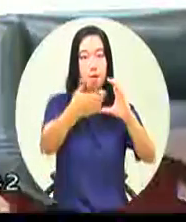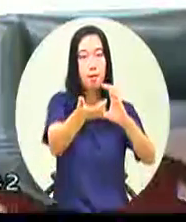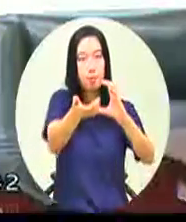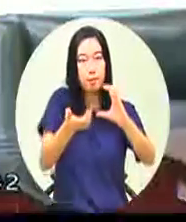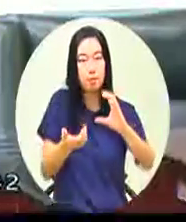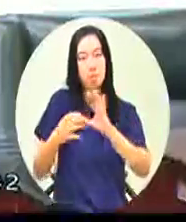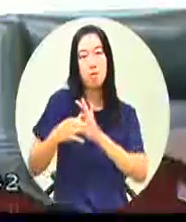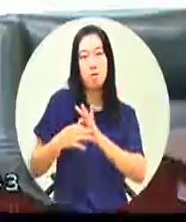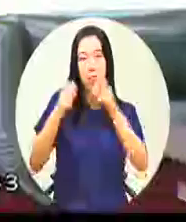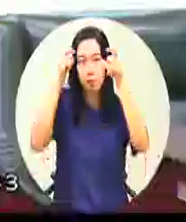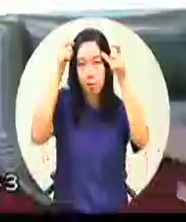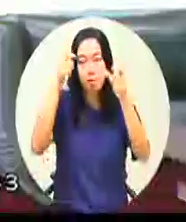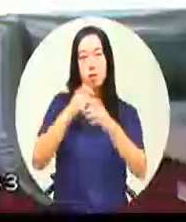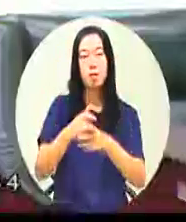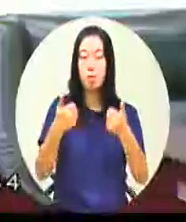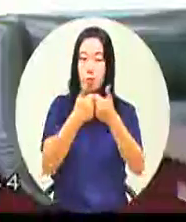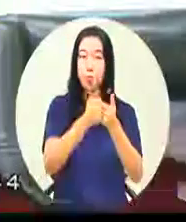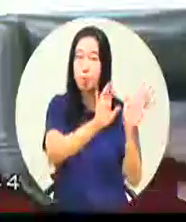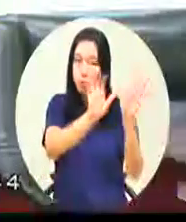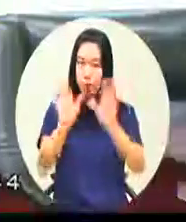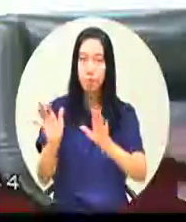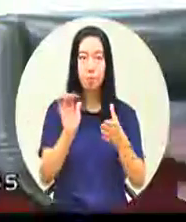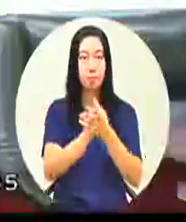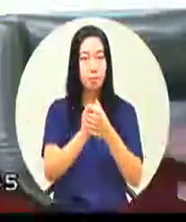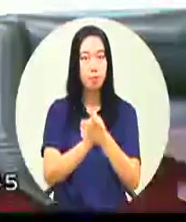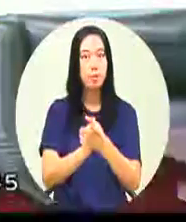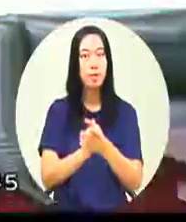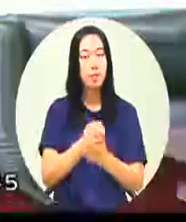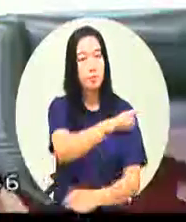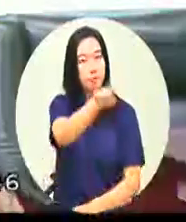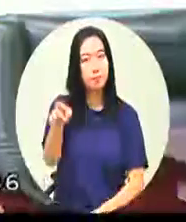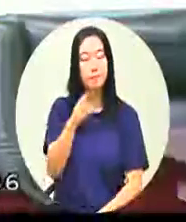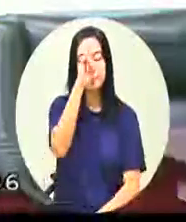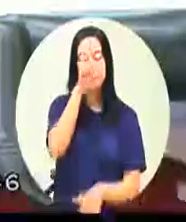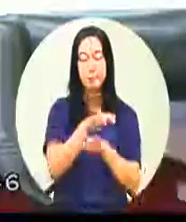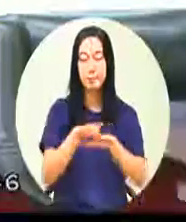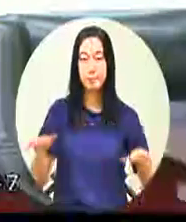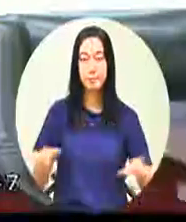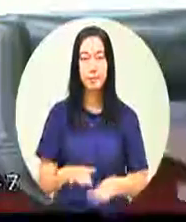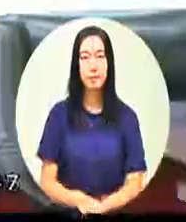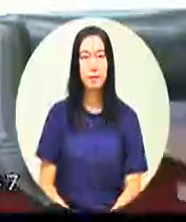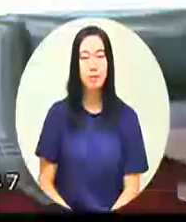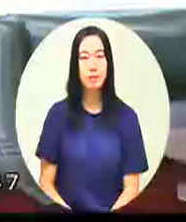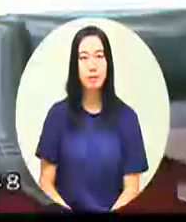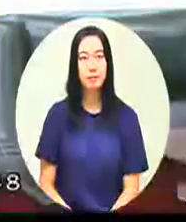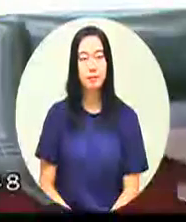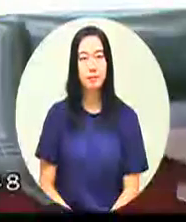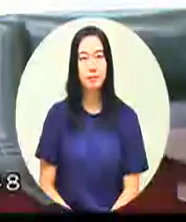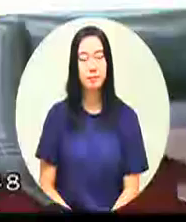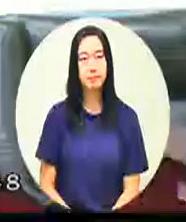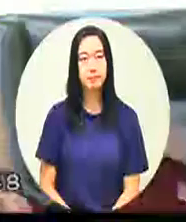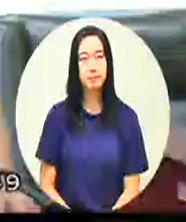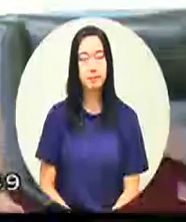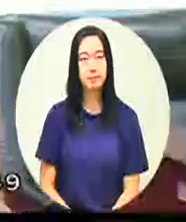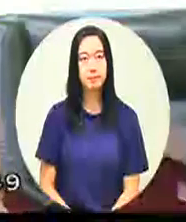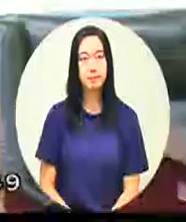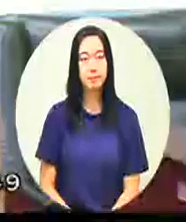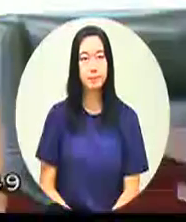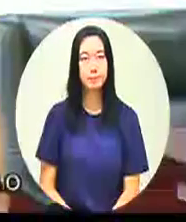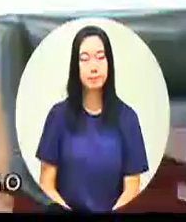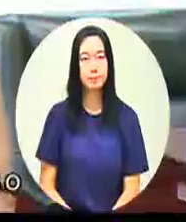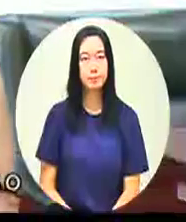心各样市情的咱的市民朋友，大家午安。伫遮我首先呢，我咧